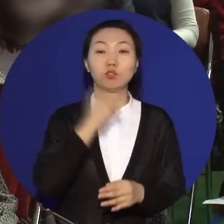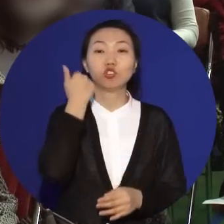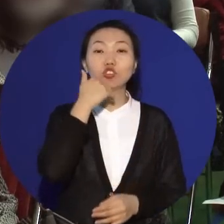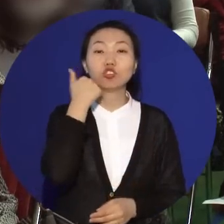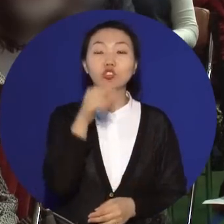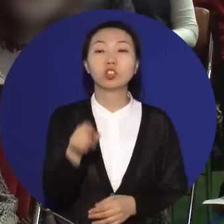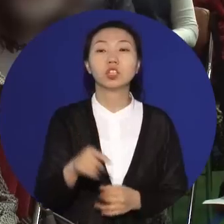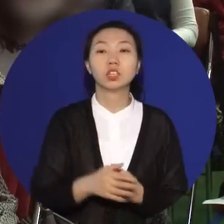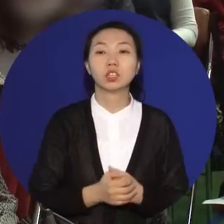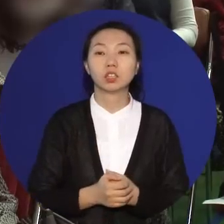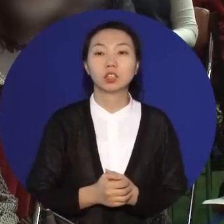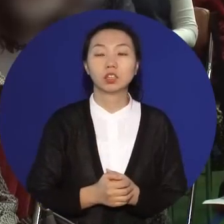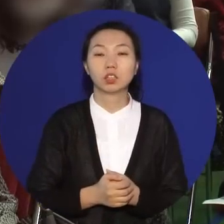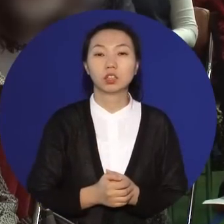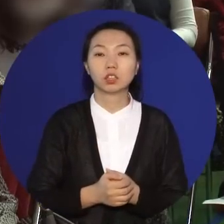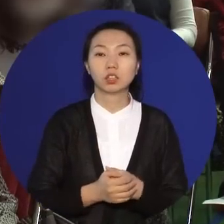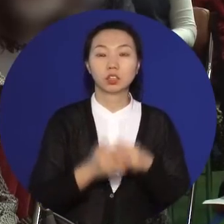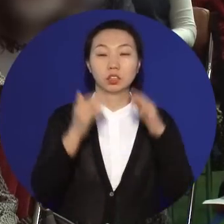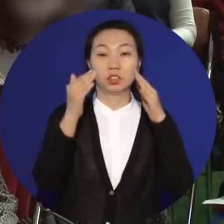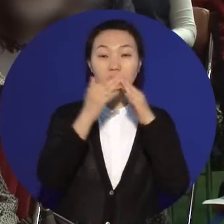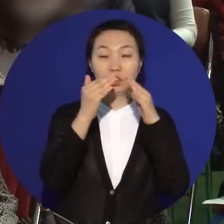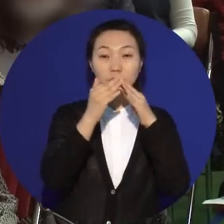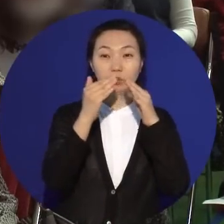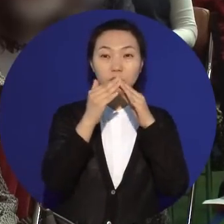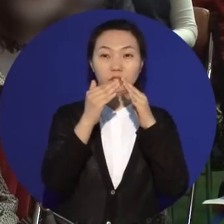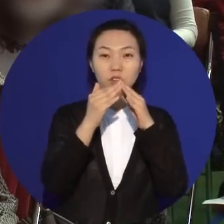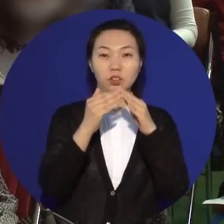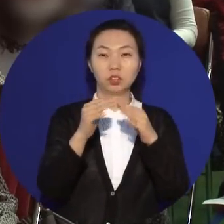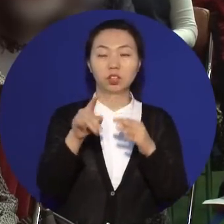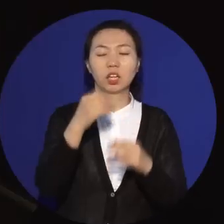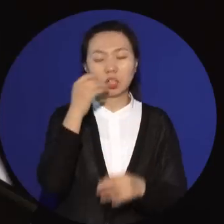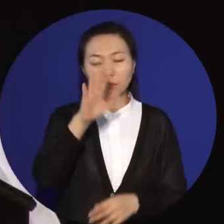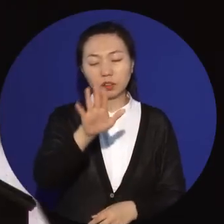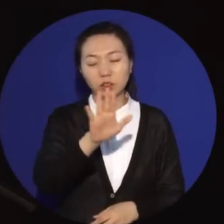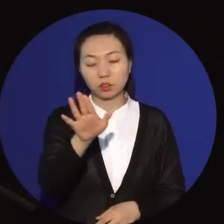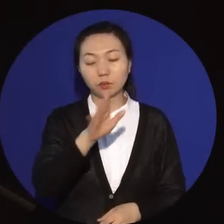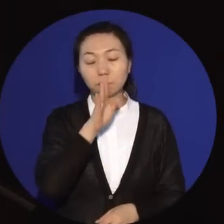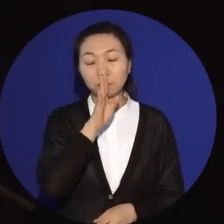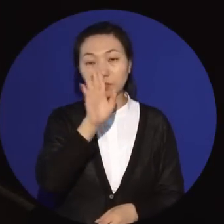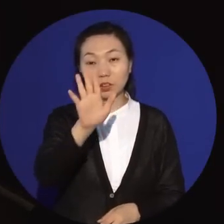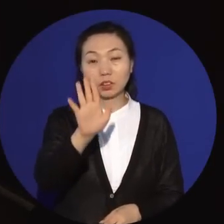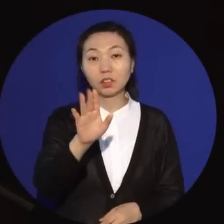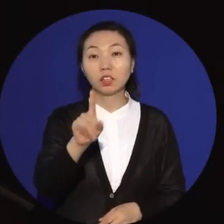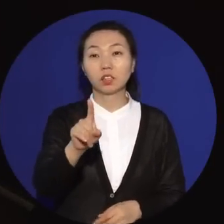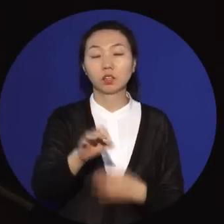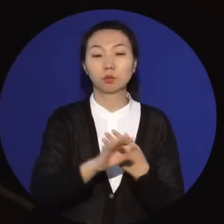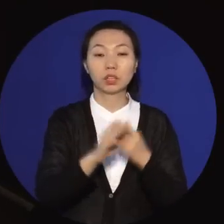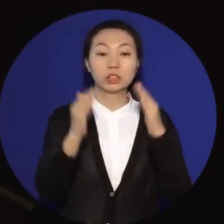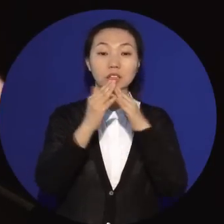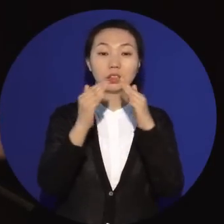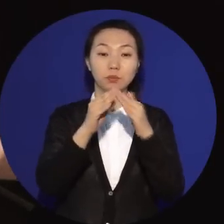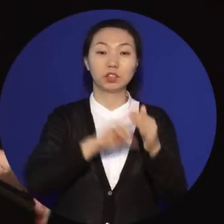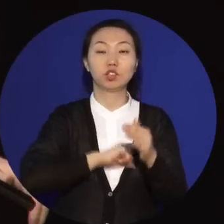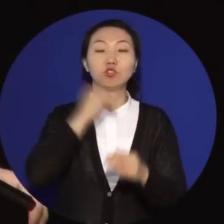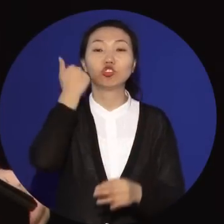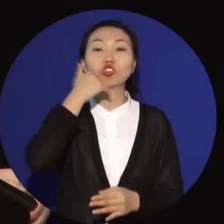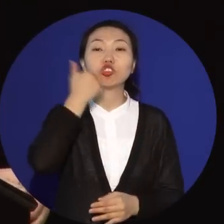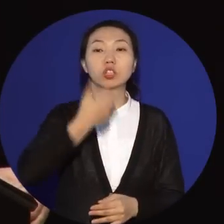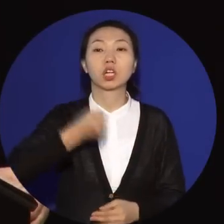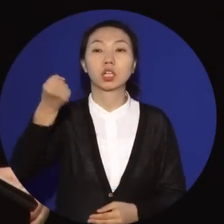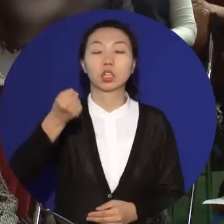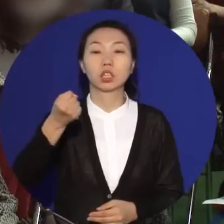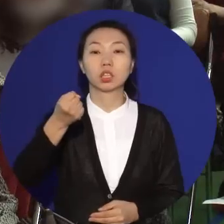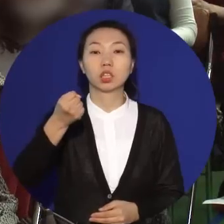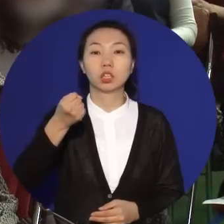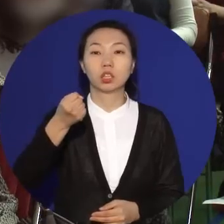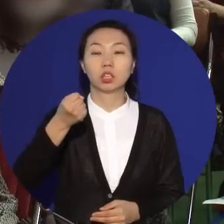아니고요. 집은 있는데 얘가 그걸 담보를 잡혀가지고. 아니 그러니까 자기 집은 자기 명의로 돼 있어요? 아들 명의로